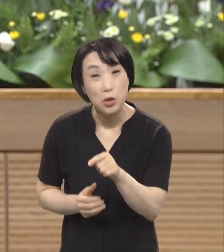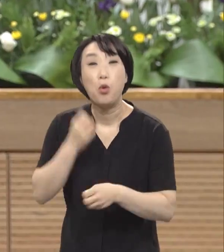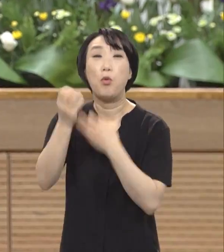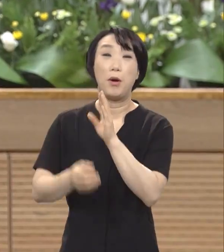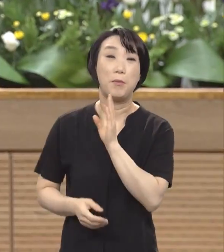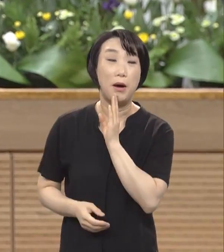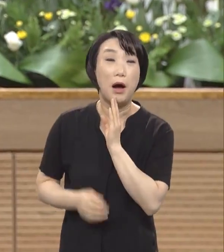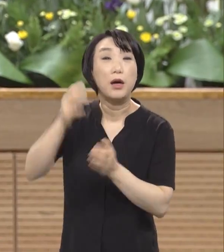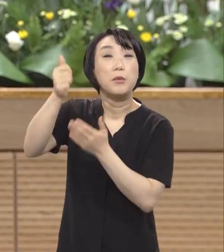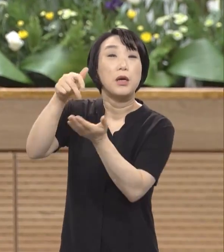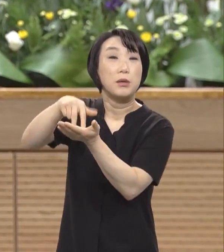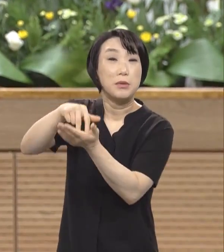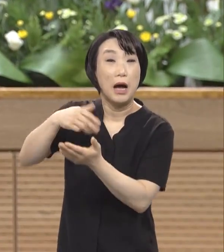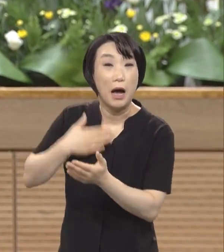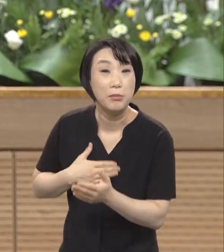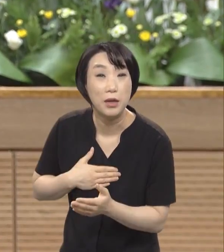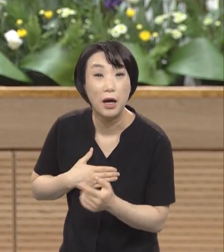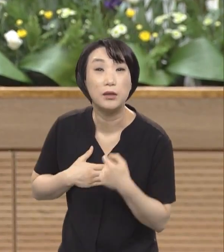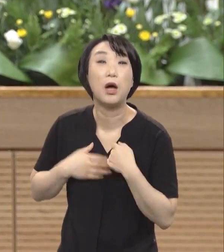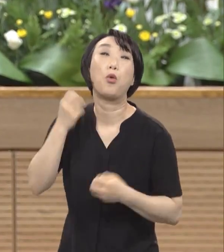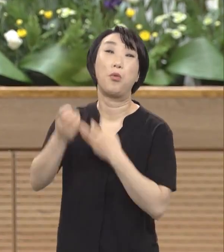이거요, 하나님의 사정을 압니다.